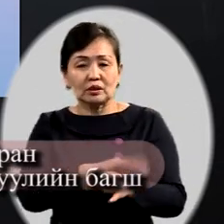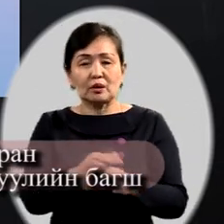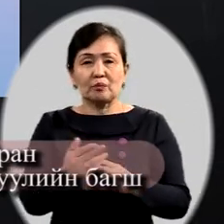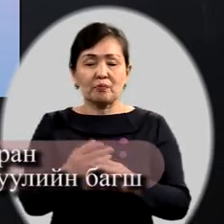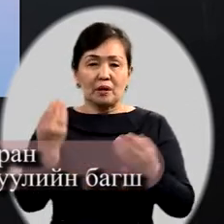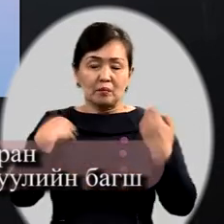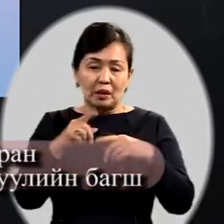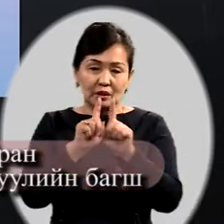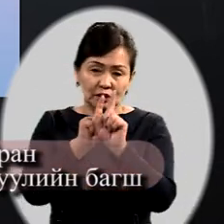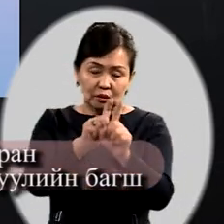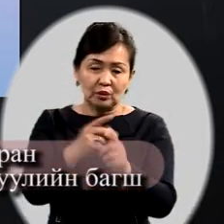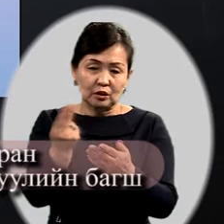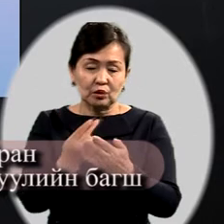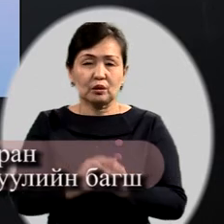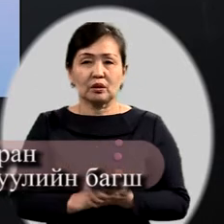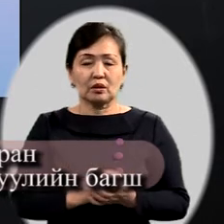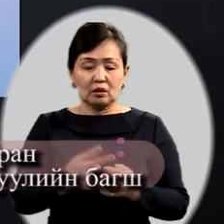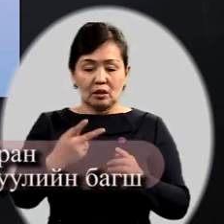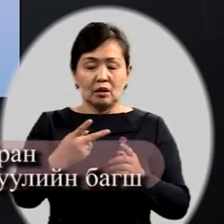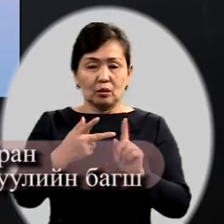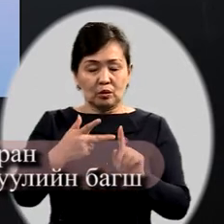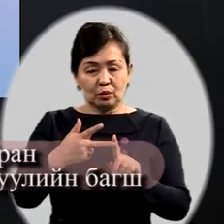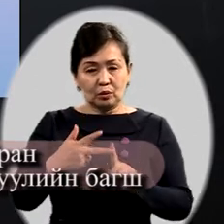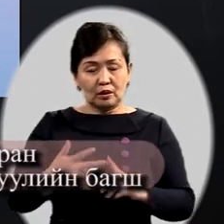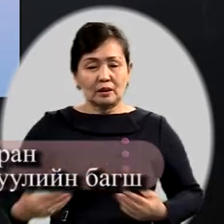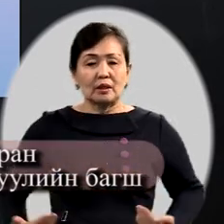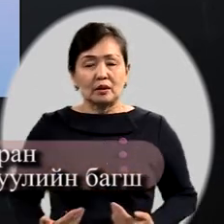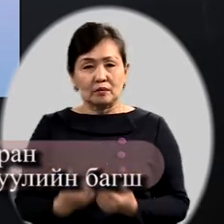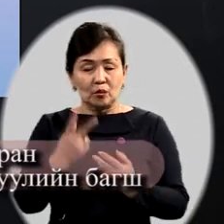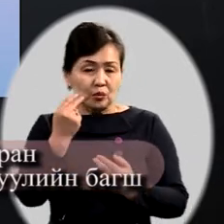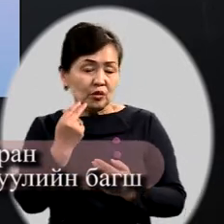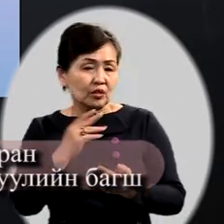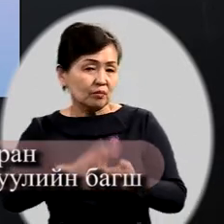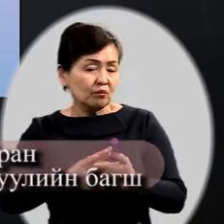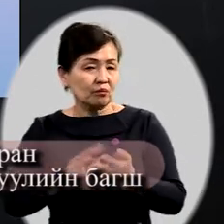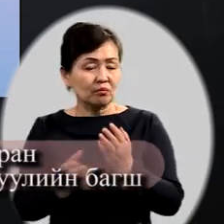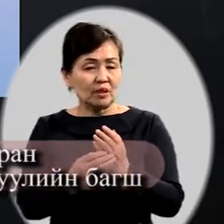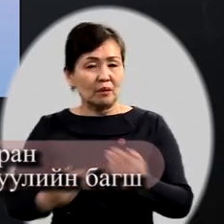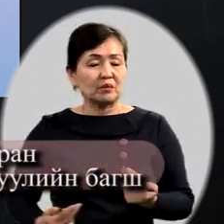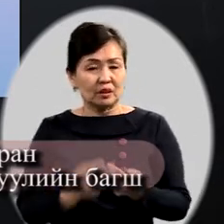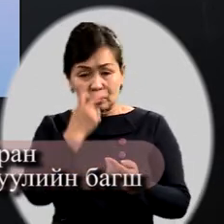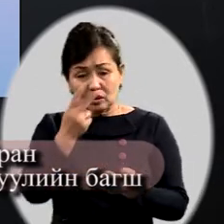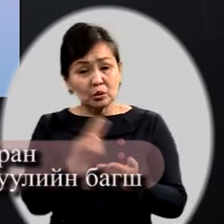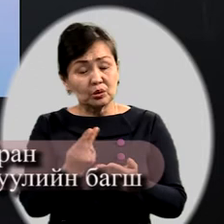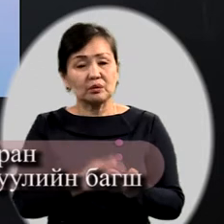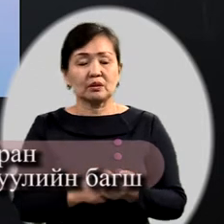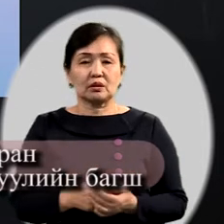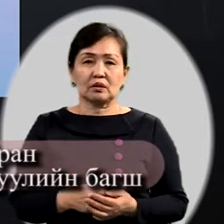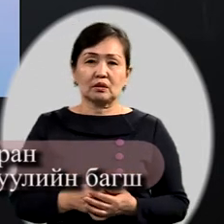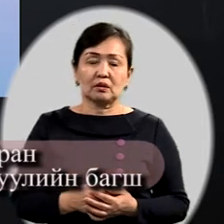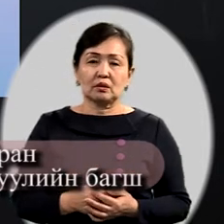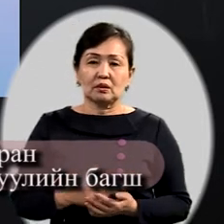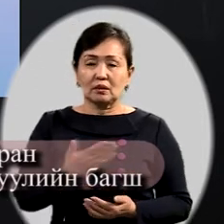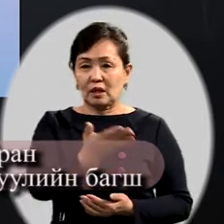ілесе сызу тәсілі. Нақты бейнеге сүйене отырып сызу деген үш түрлі тәсілі бар екен. Осы үш тәсілдің ішінен